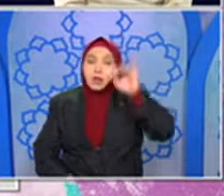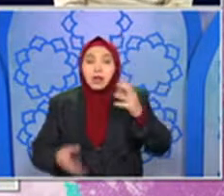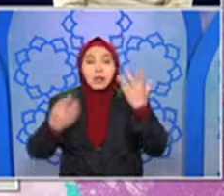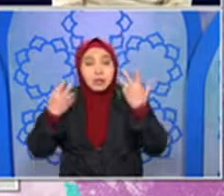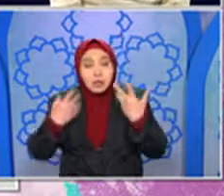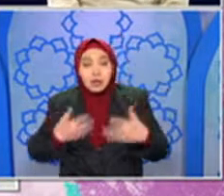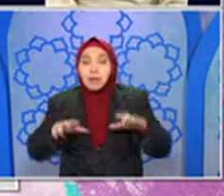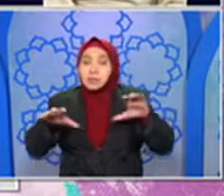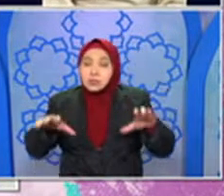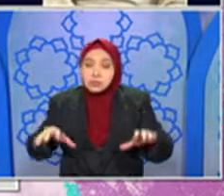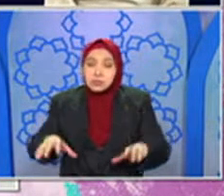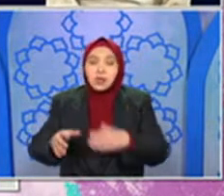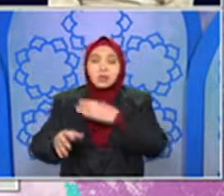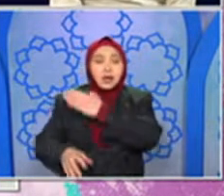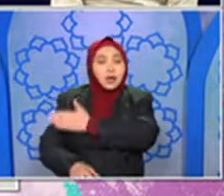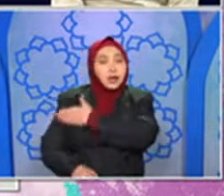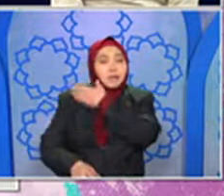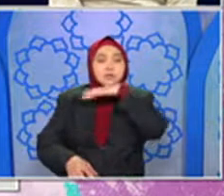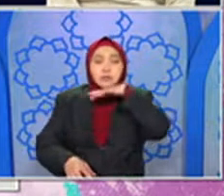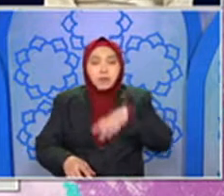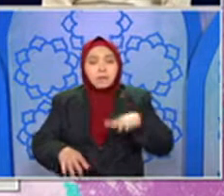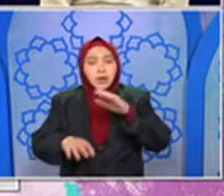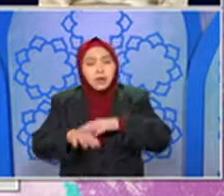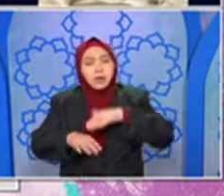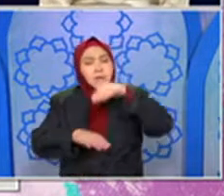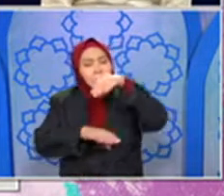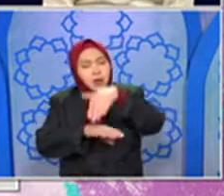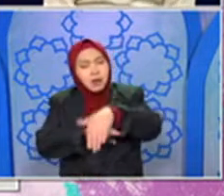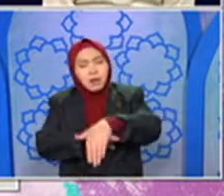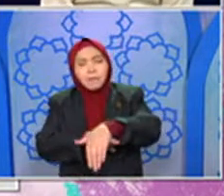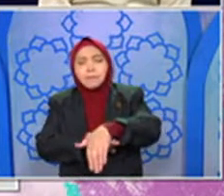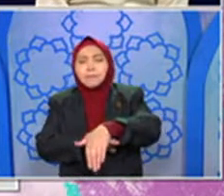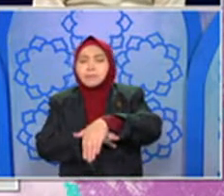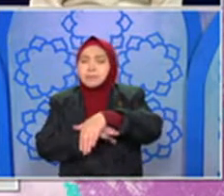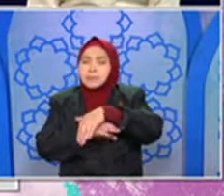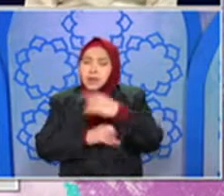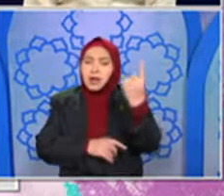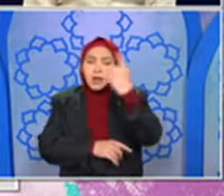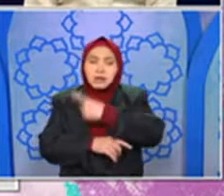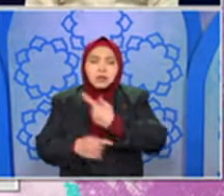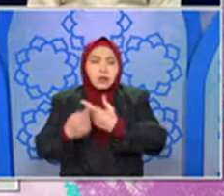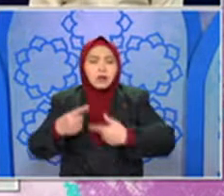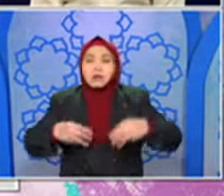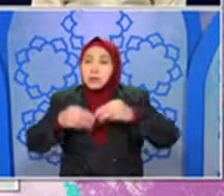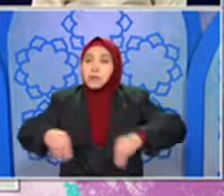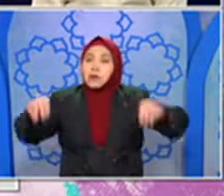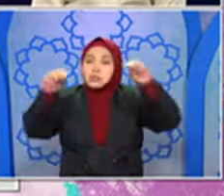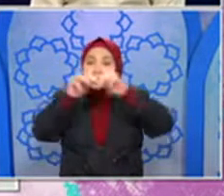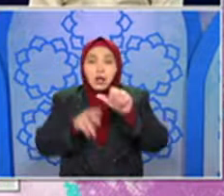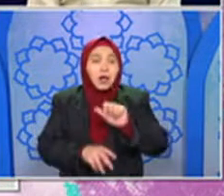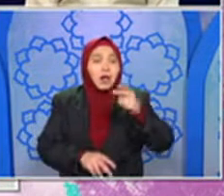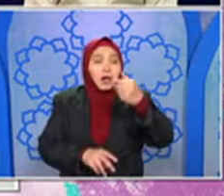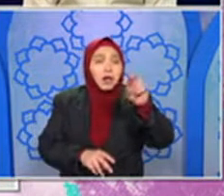asra bi'abdihi laylan minal masjidil